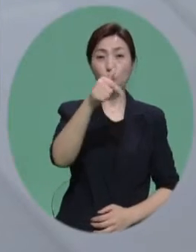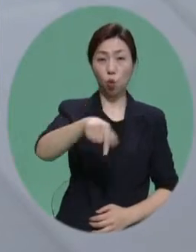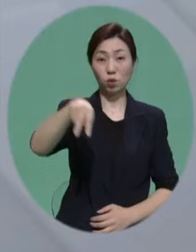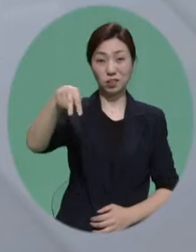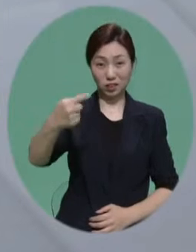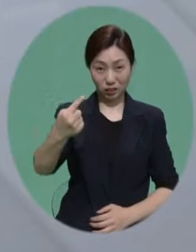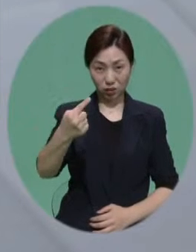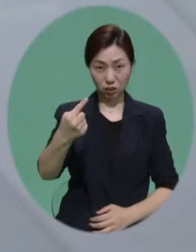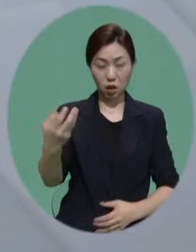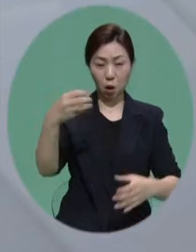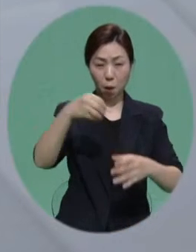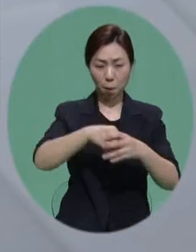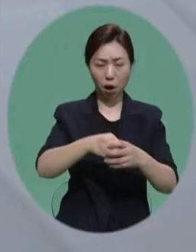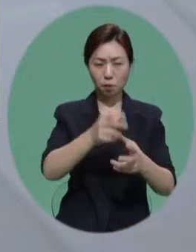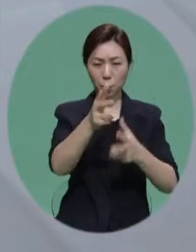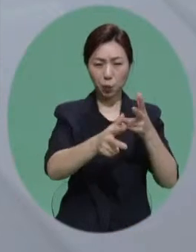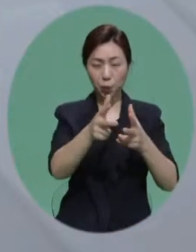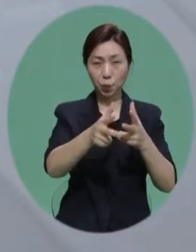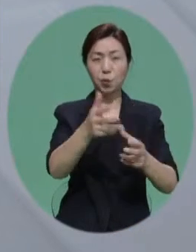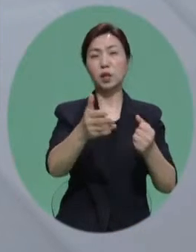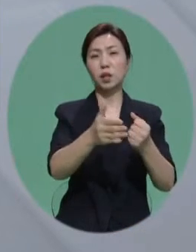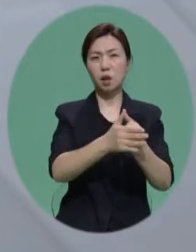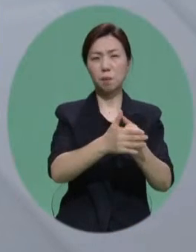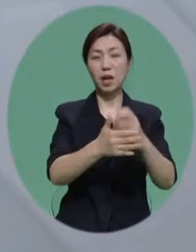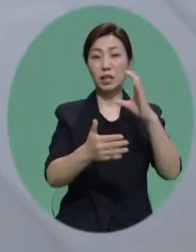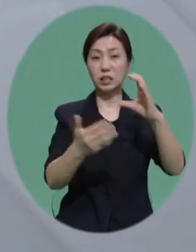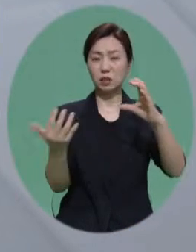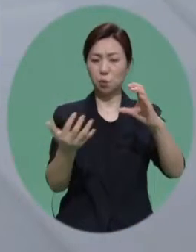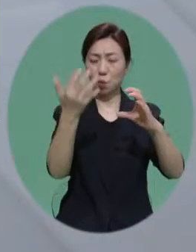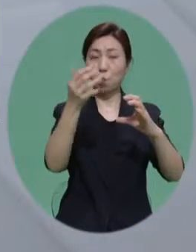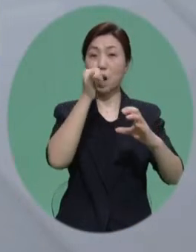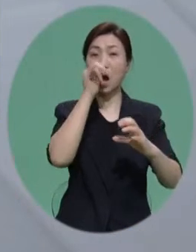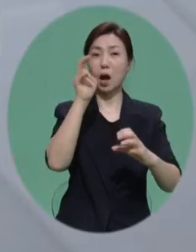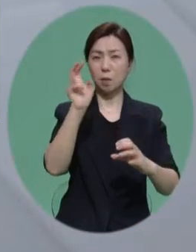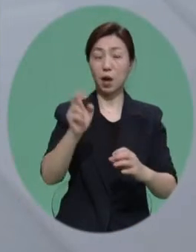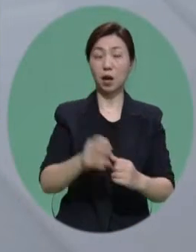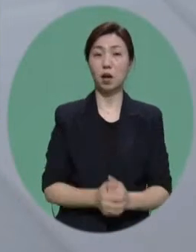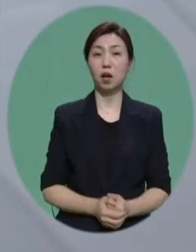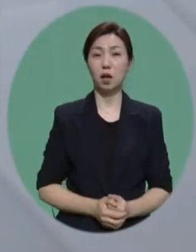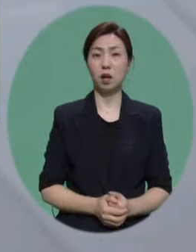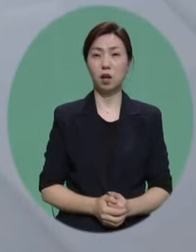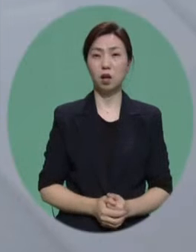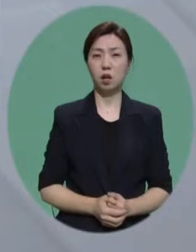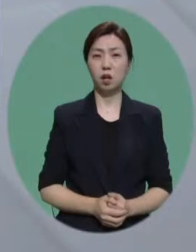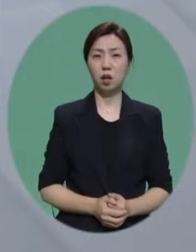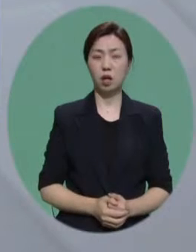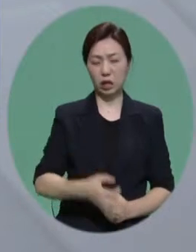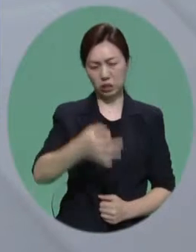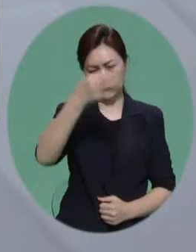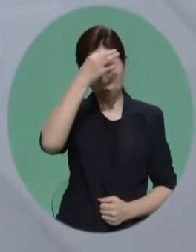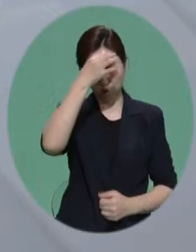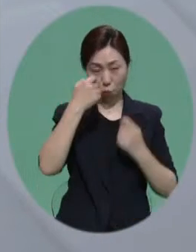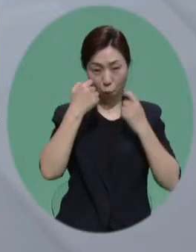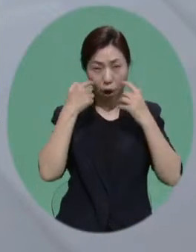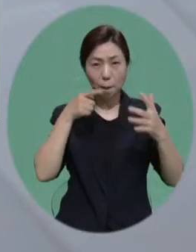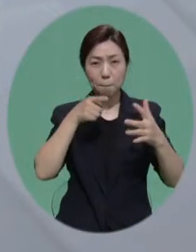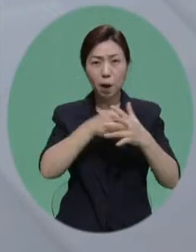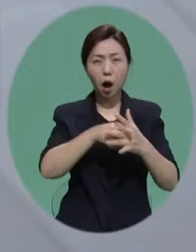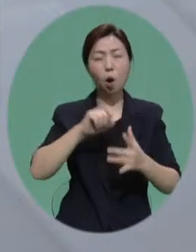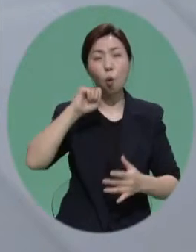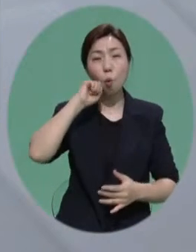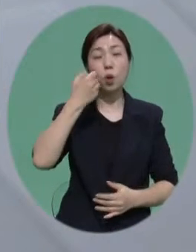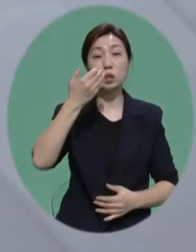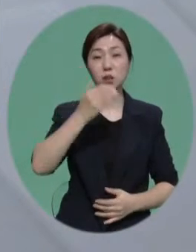있는데요 저도 뭐 그 공학적인 프로세스는 잘 모르겠습니다만 은 우리 저